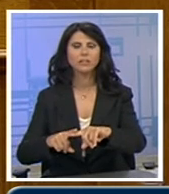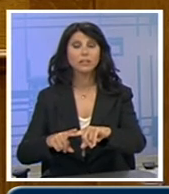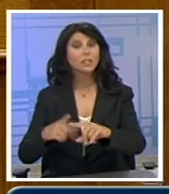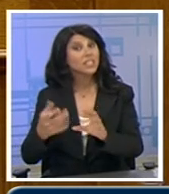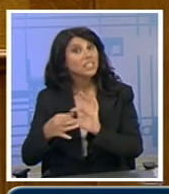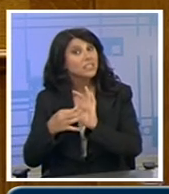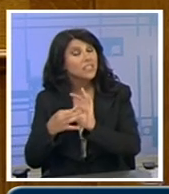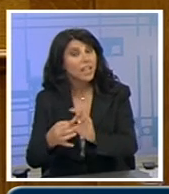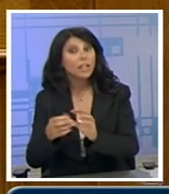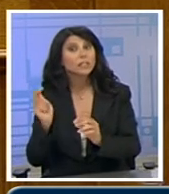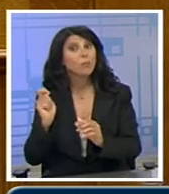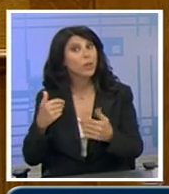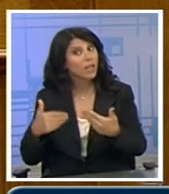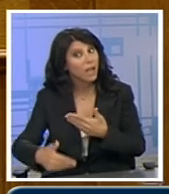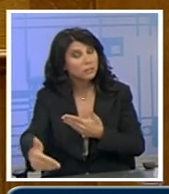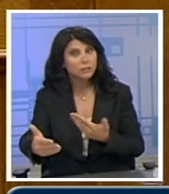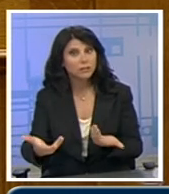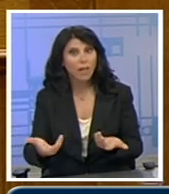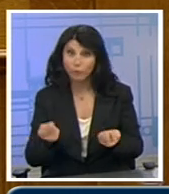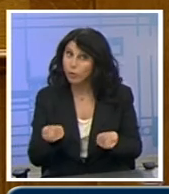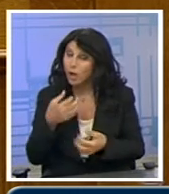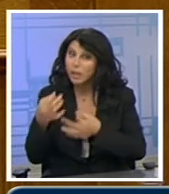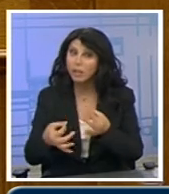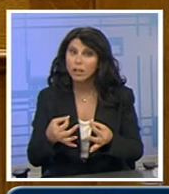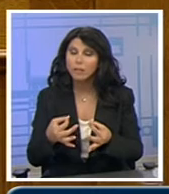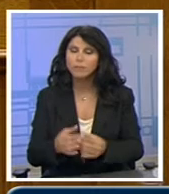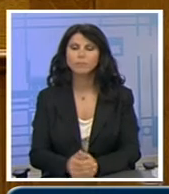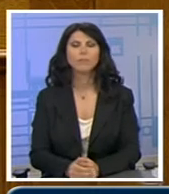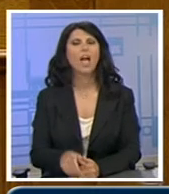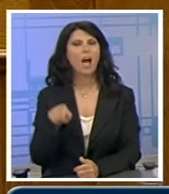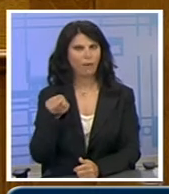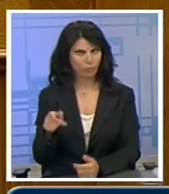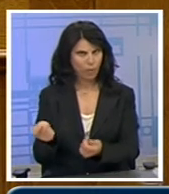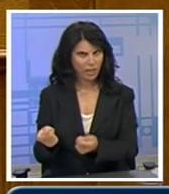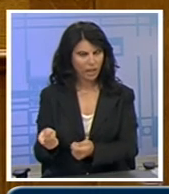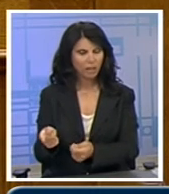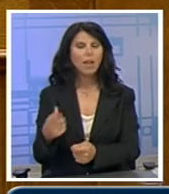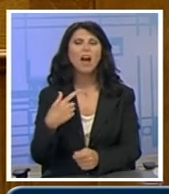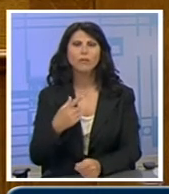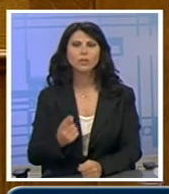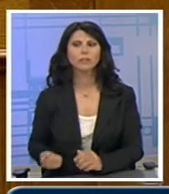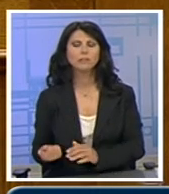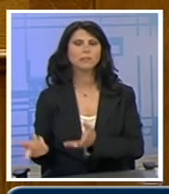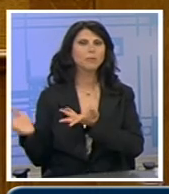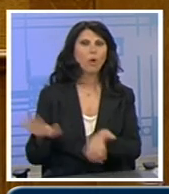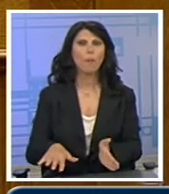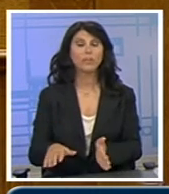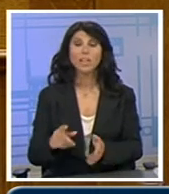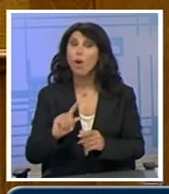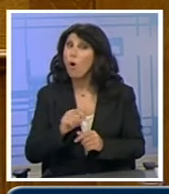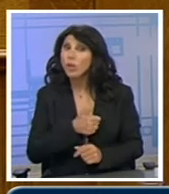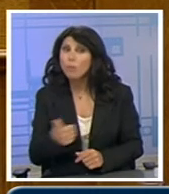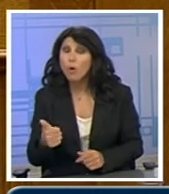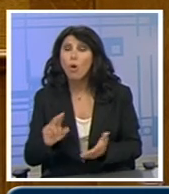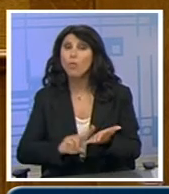της πολιτείας. Γιατί αυτό πραγματικά είναι υπονόμευση όχι απλά και μόνο